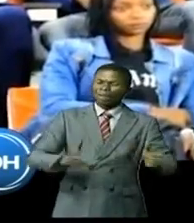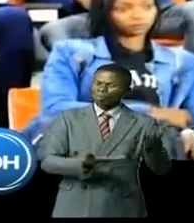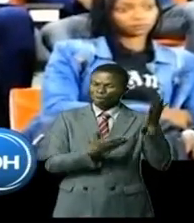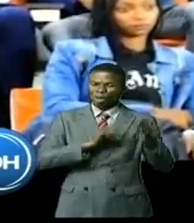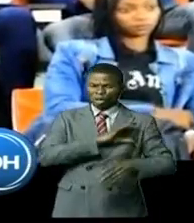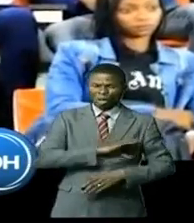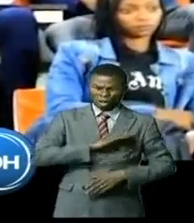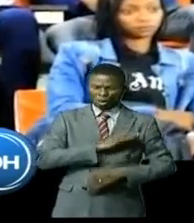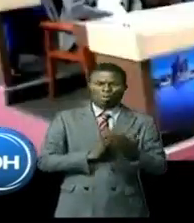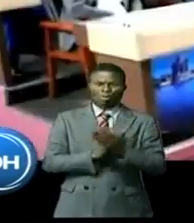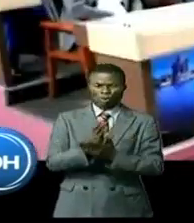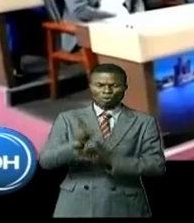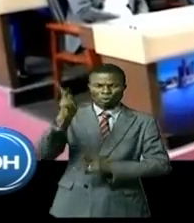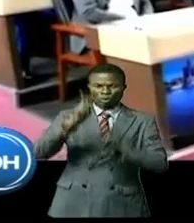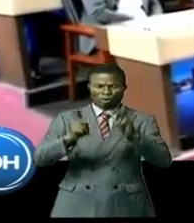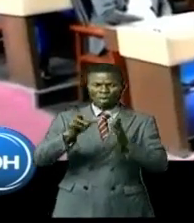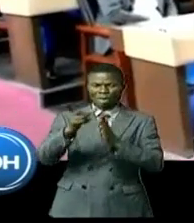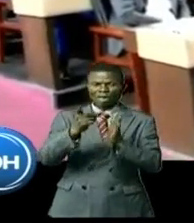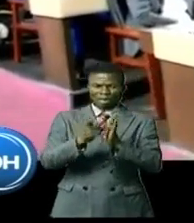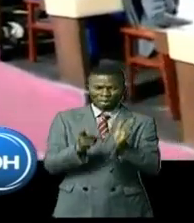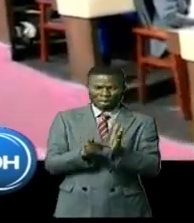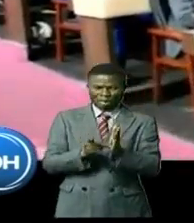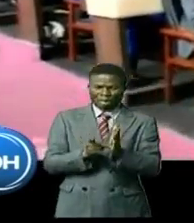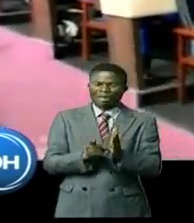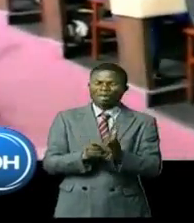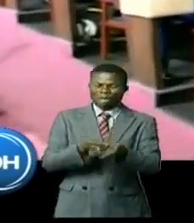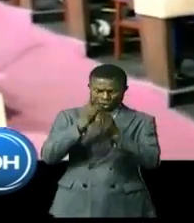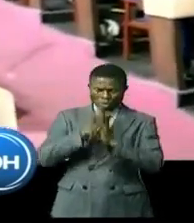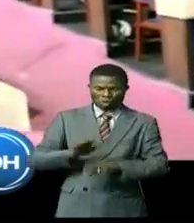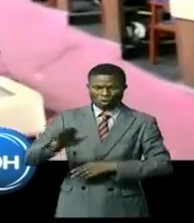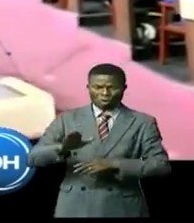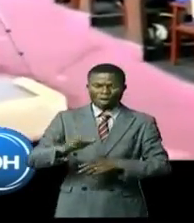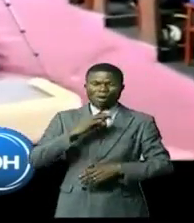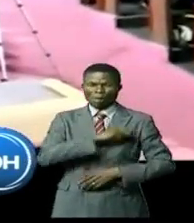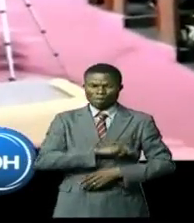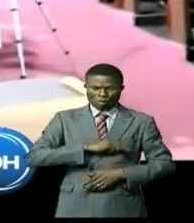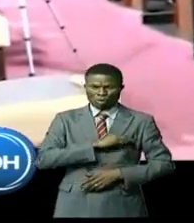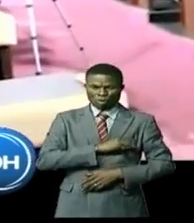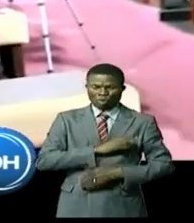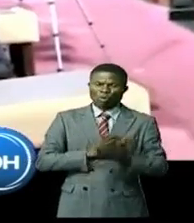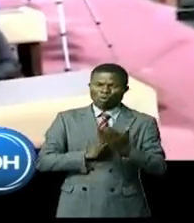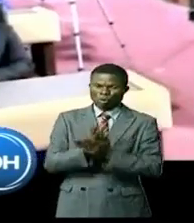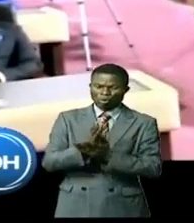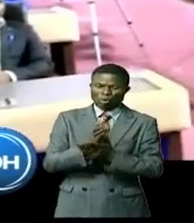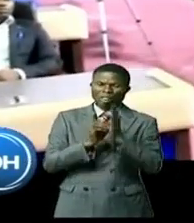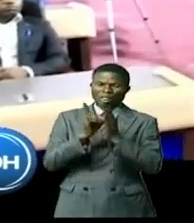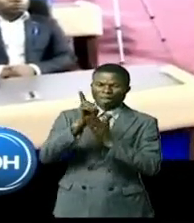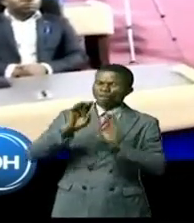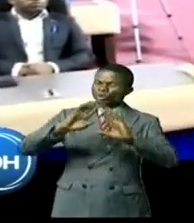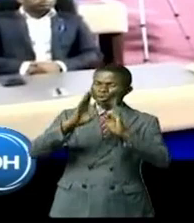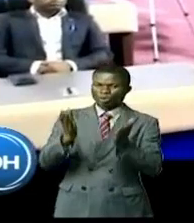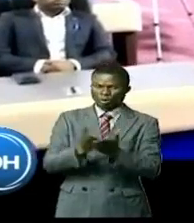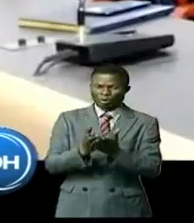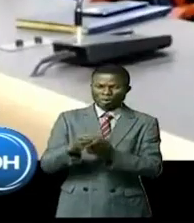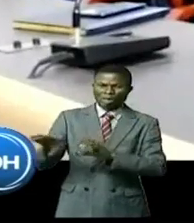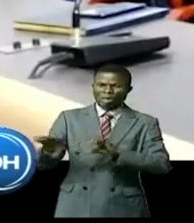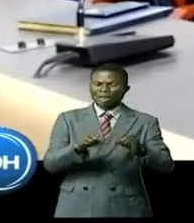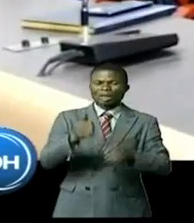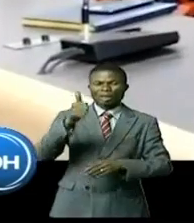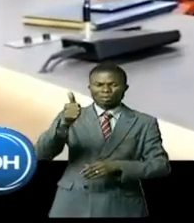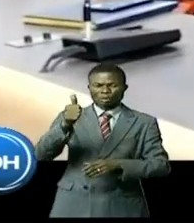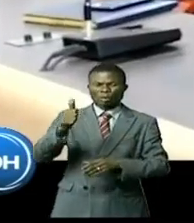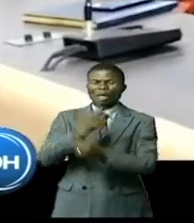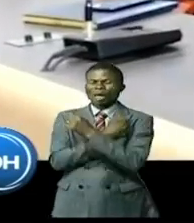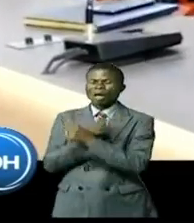comportements citoyens et principes portant sur l'intégrité, l'éthique et la morale, vertu à même de booster auprès de tous les aspects positifs du